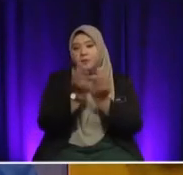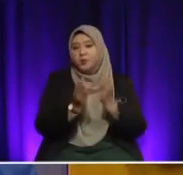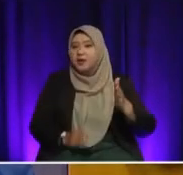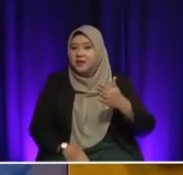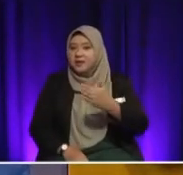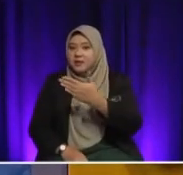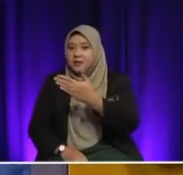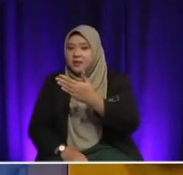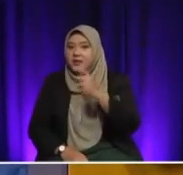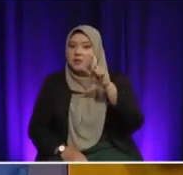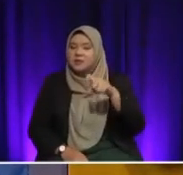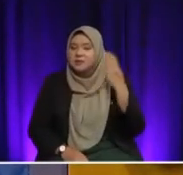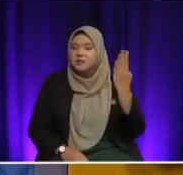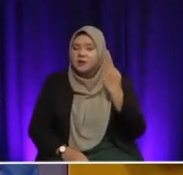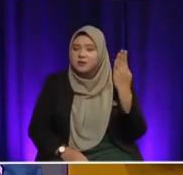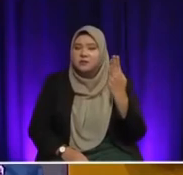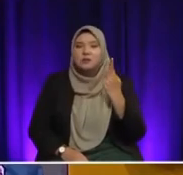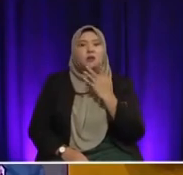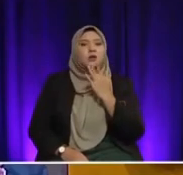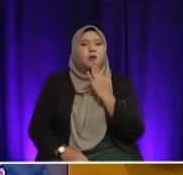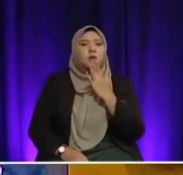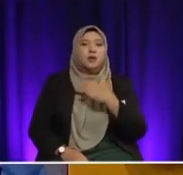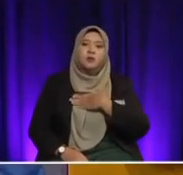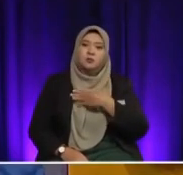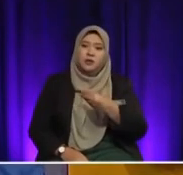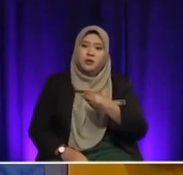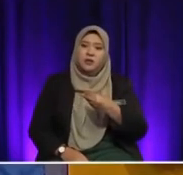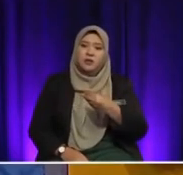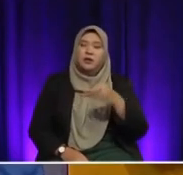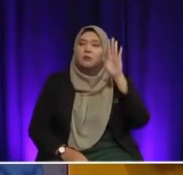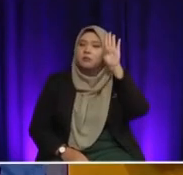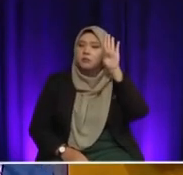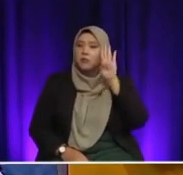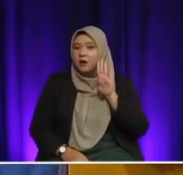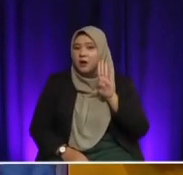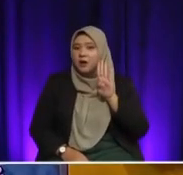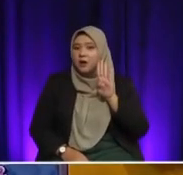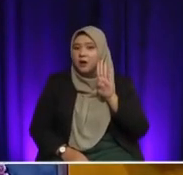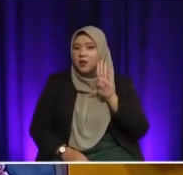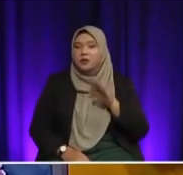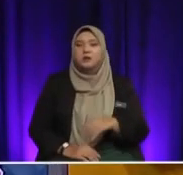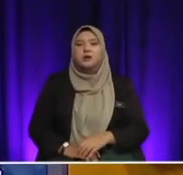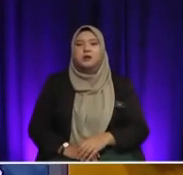ni dia warna putih. Tapi sebenarnya bobola ikan ni warna dia bergantung pada ikan yang kita guna.